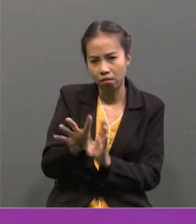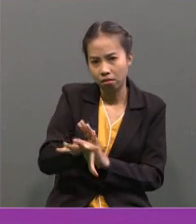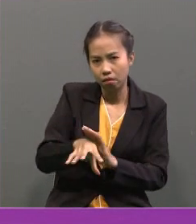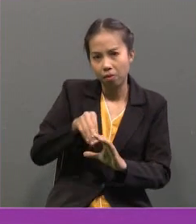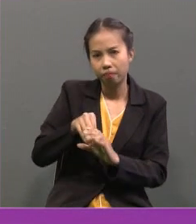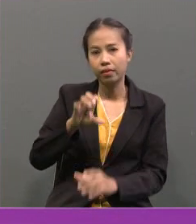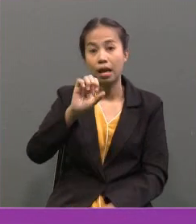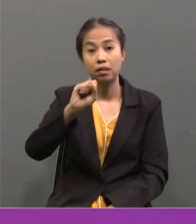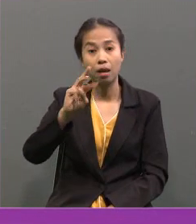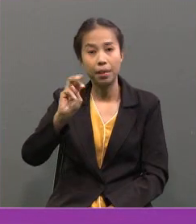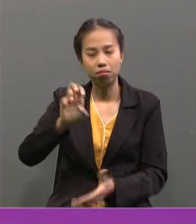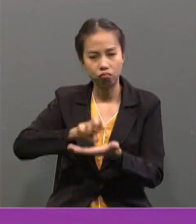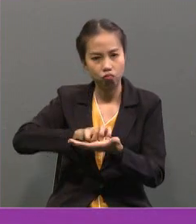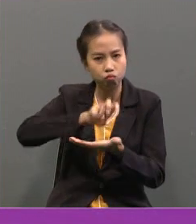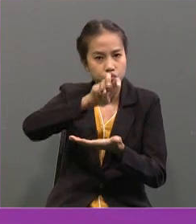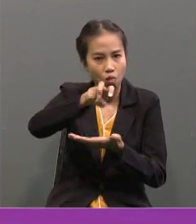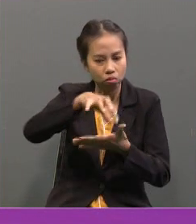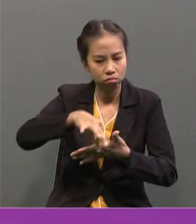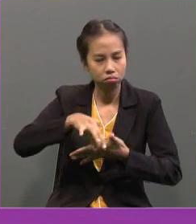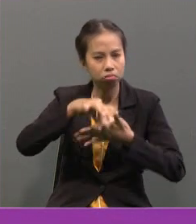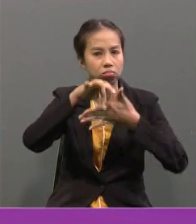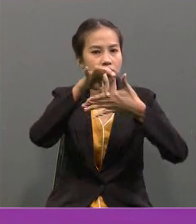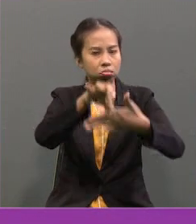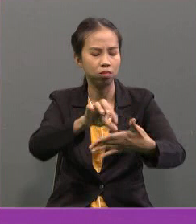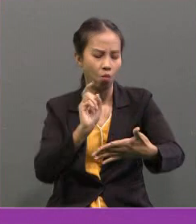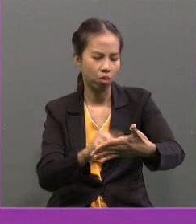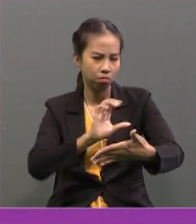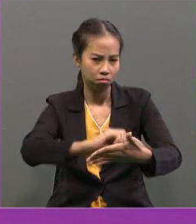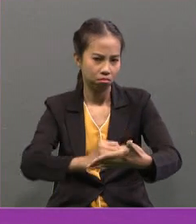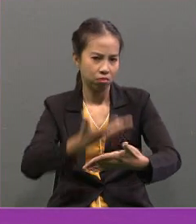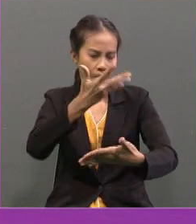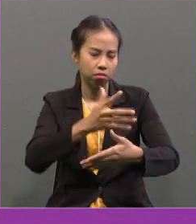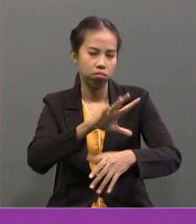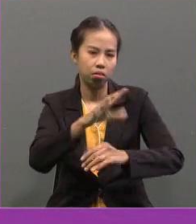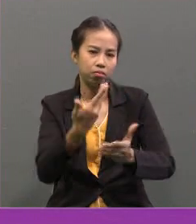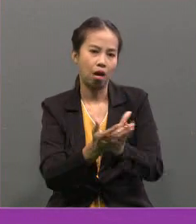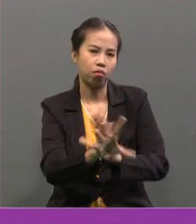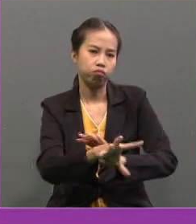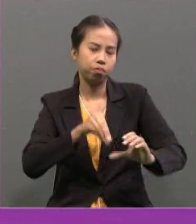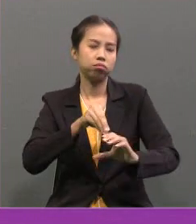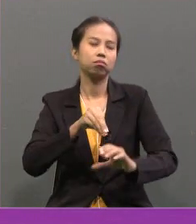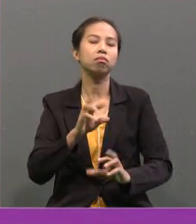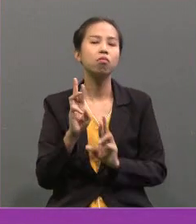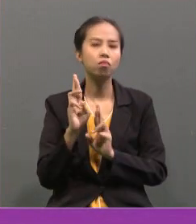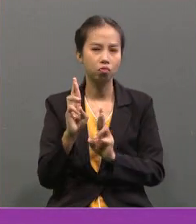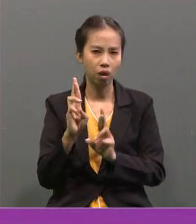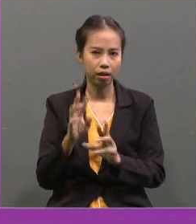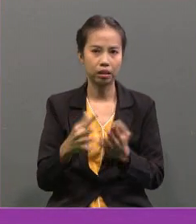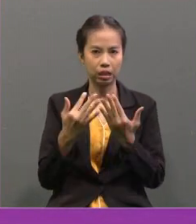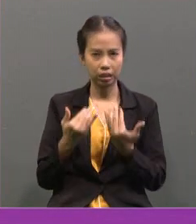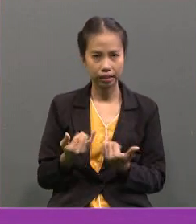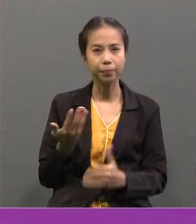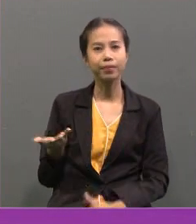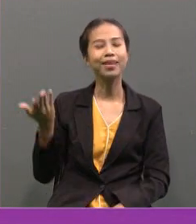อะไรแบบเนี้ยห้ามกดลิงก์อย่างเด็ดขาดอันนี้ถือว่าต้องเตือนภัยกันก่อนเนะคะอย่างเนื้อเพลงที่ดิฉันร้องไปเมื่อสักครู่นี้เป็นเพลงที่